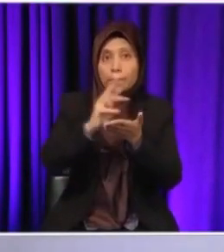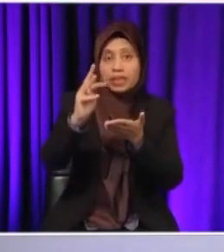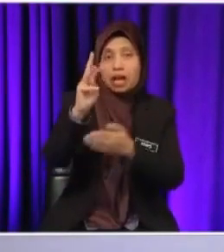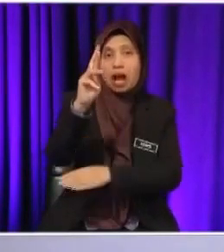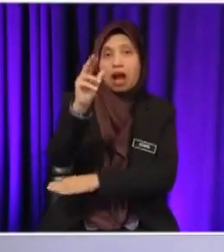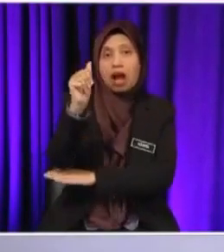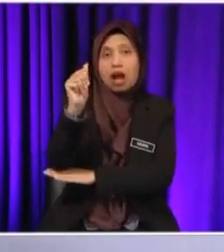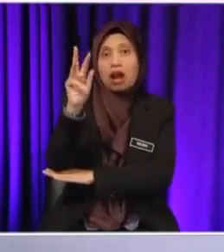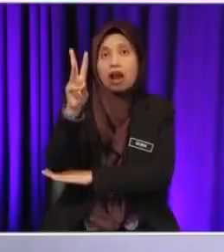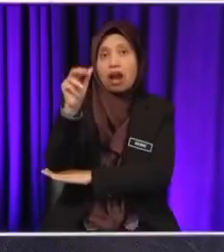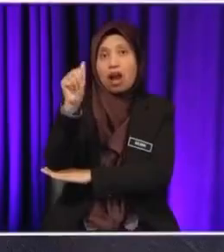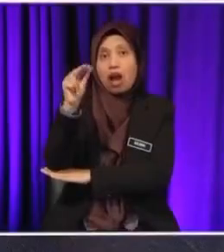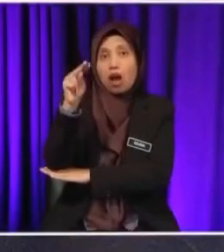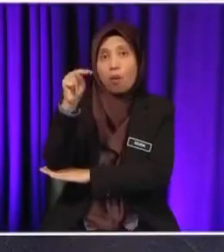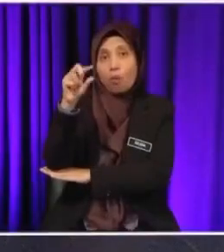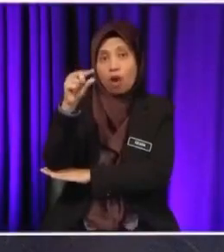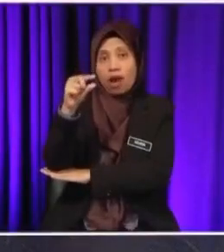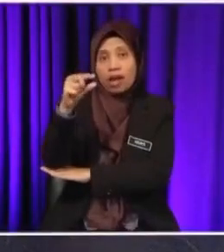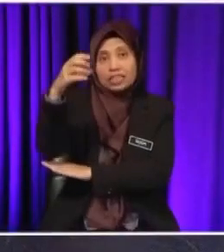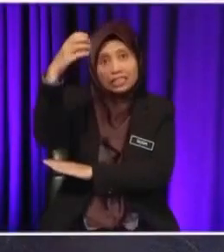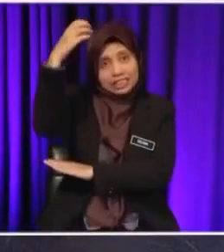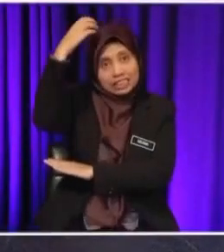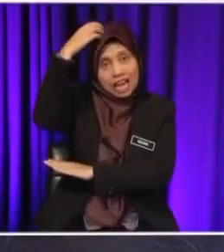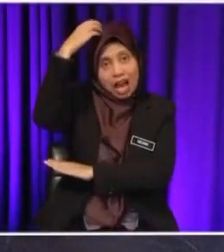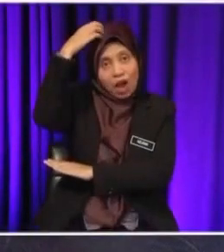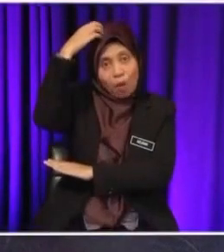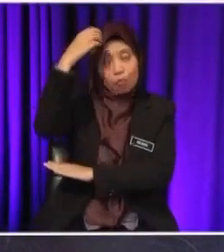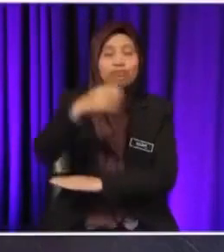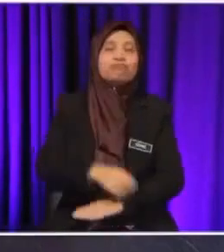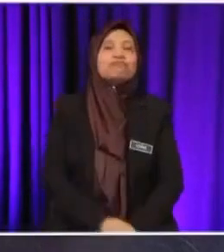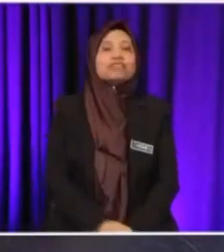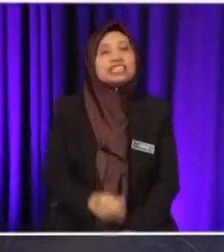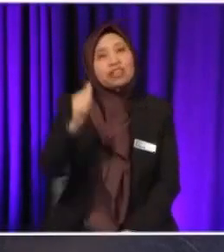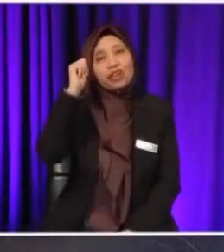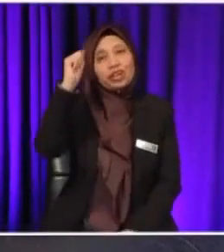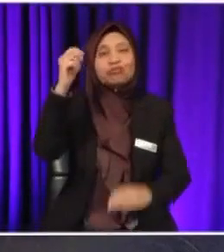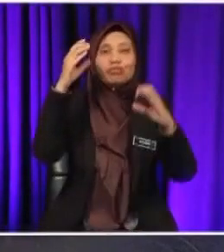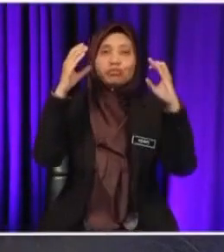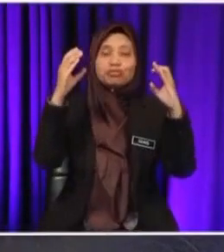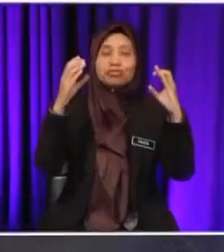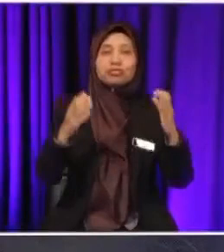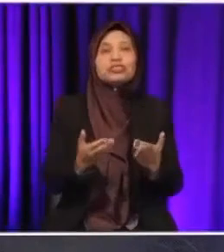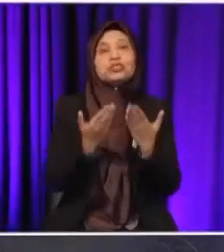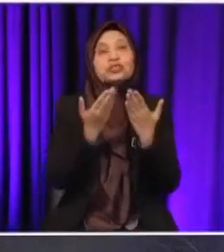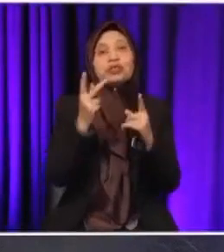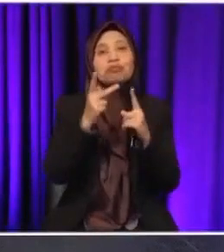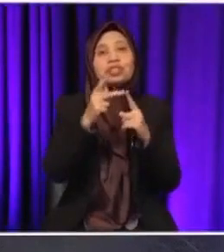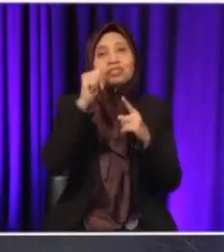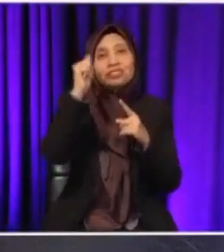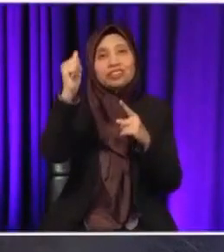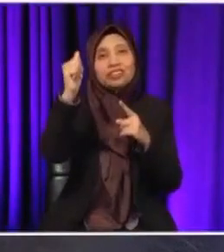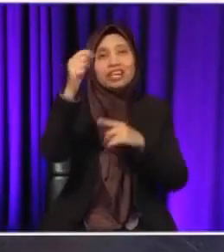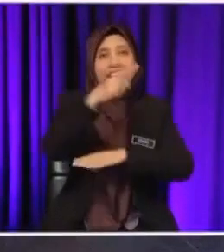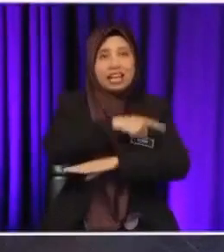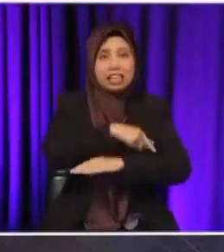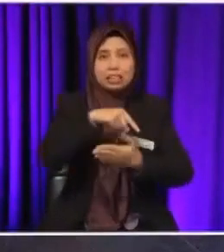Rawang, Selangor. Assalamualaikum Cikgu, apa khabar? Waalaikumsalam warahmatullahi wabarakatuh. Sihat alhamdulillah. Rina macam mana hari ini? Alhamdulillah. Alhamdulillah